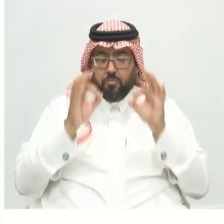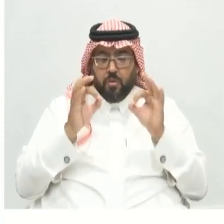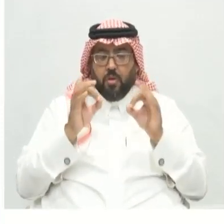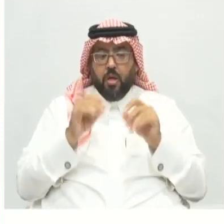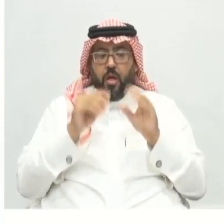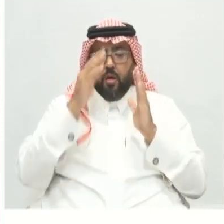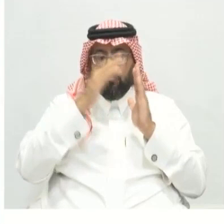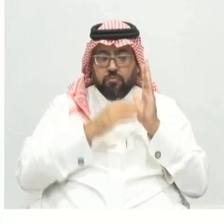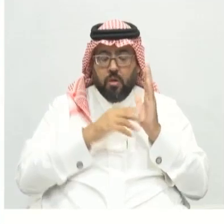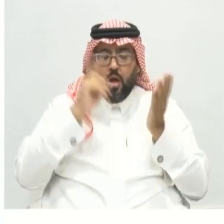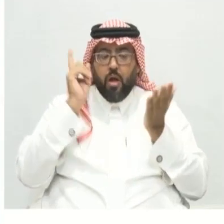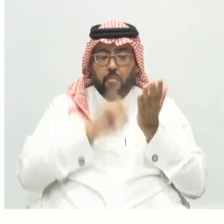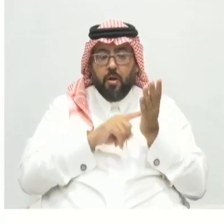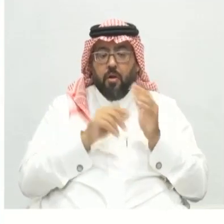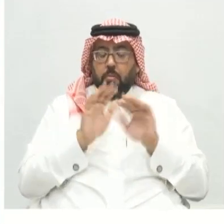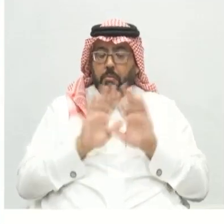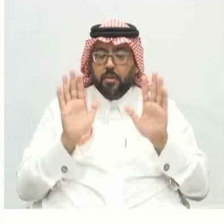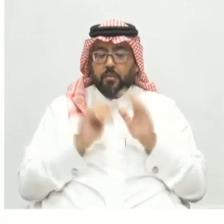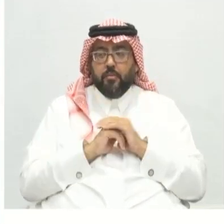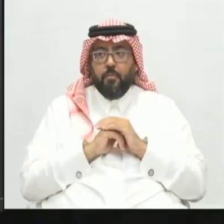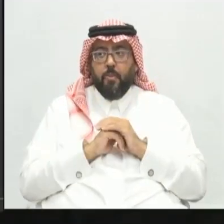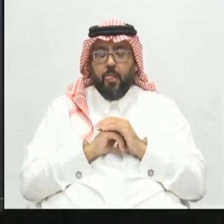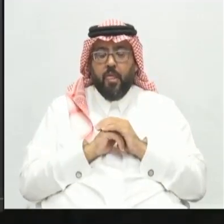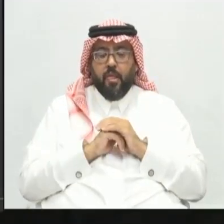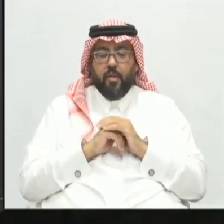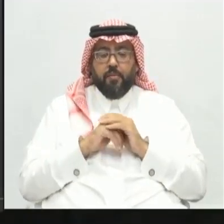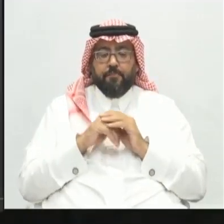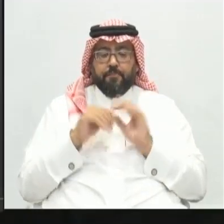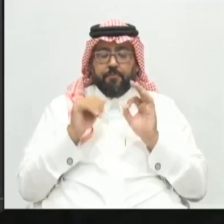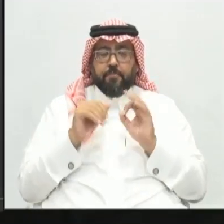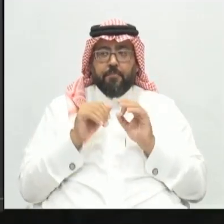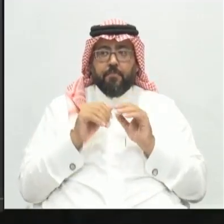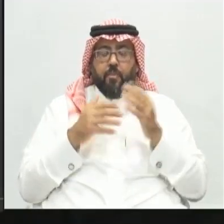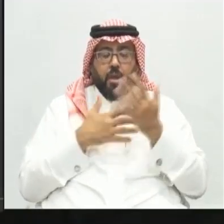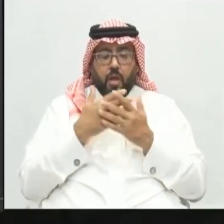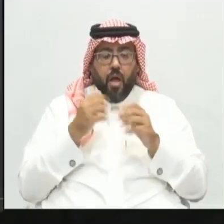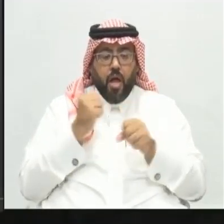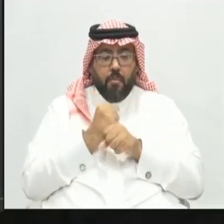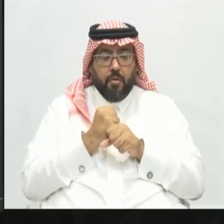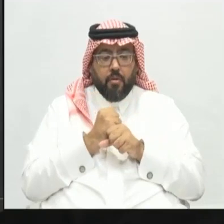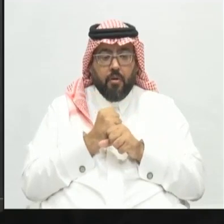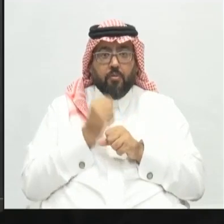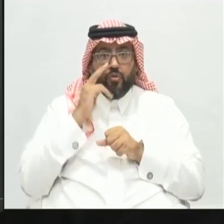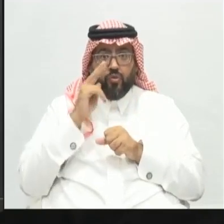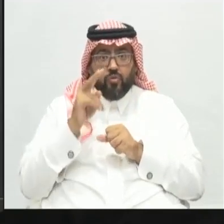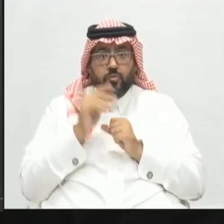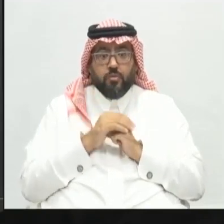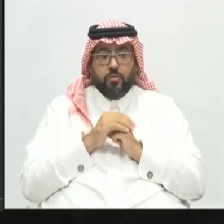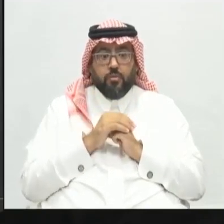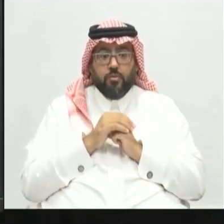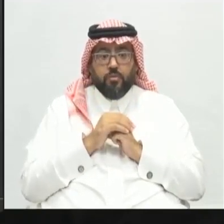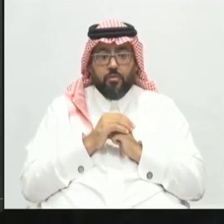يصدر الاوامر فقط اذا مدير المشروع لديه فريق عمل هل في رايك